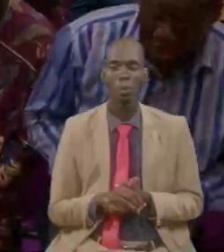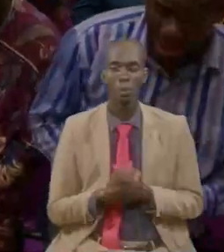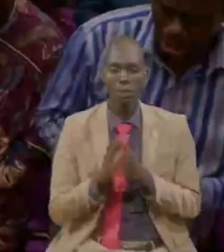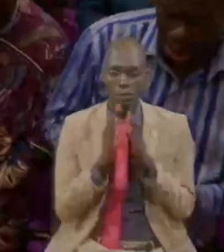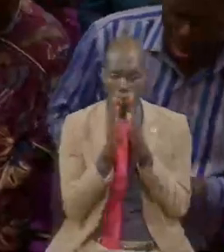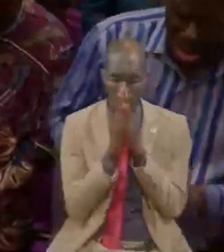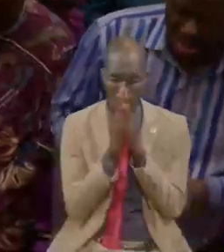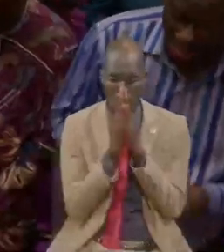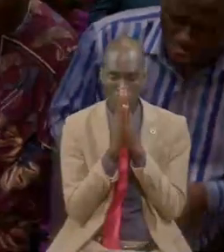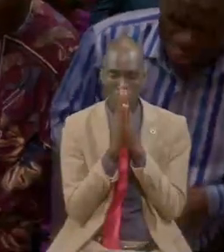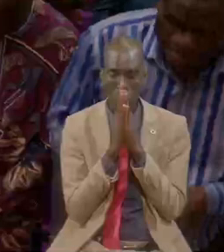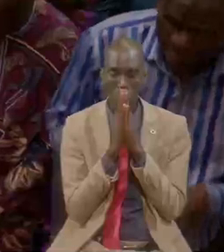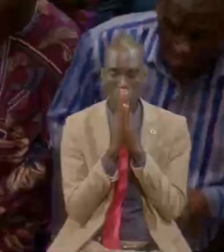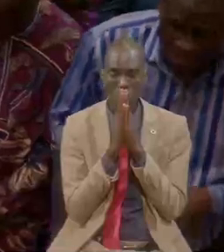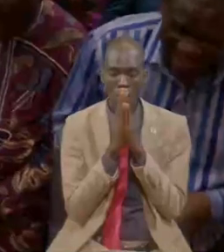Priez.